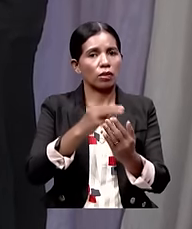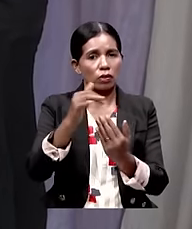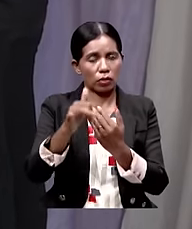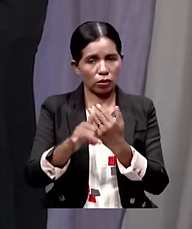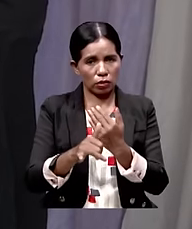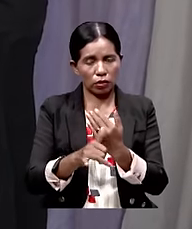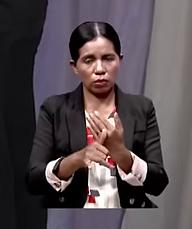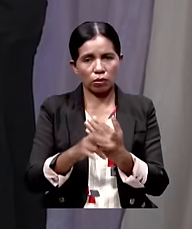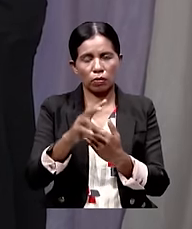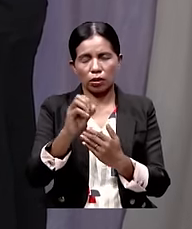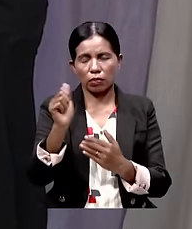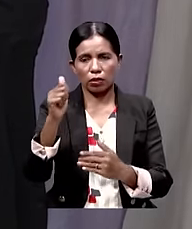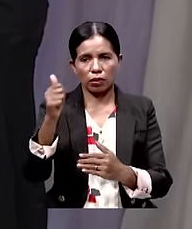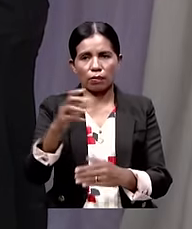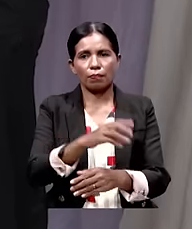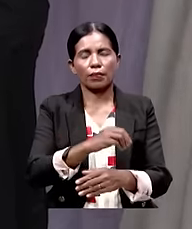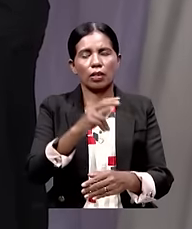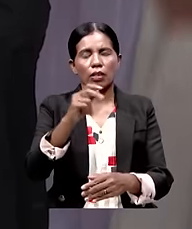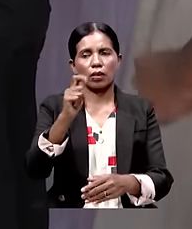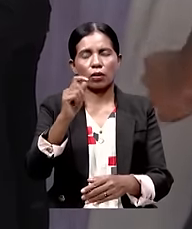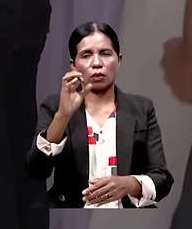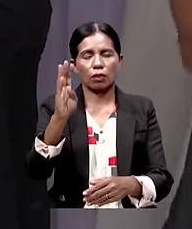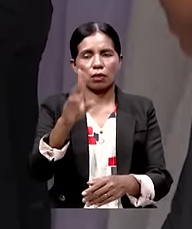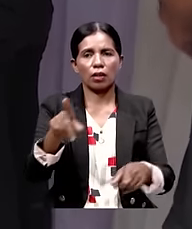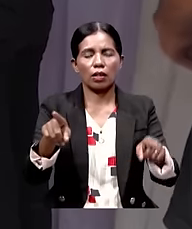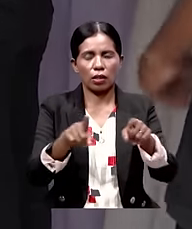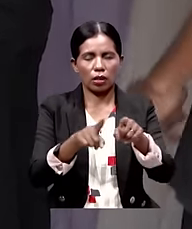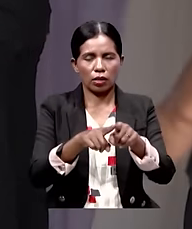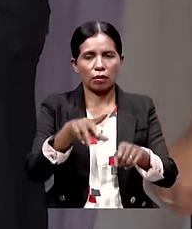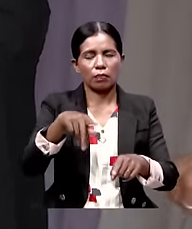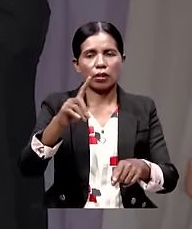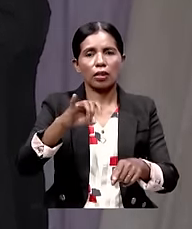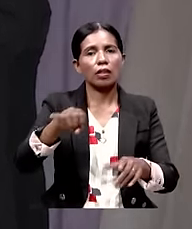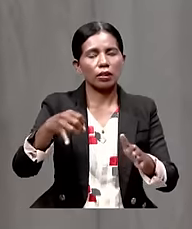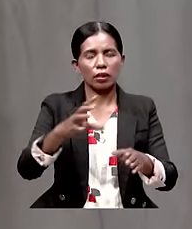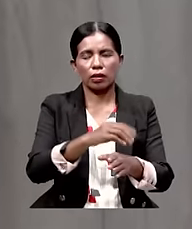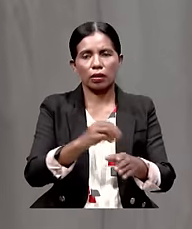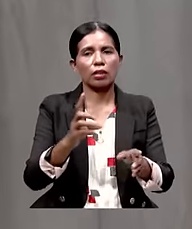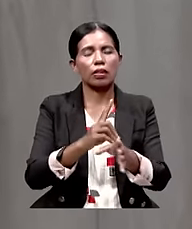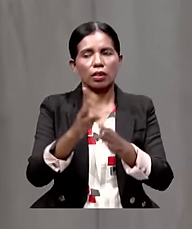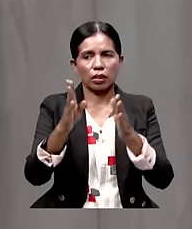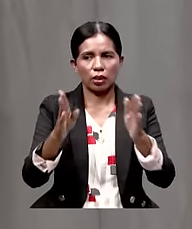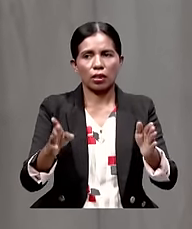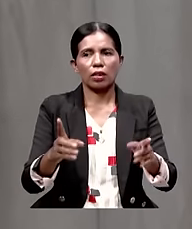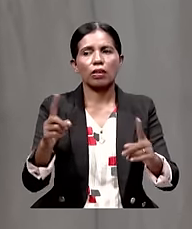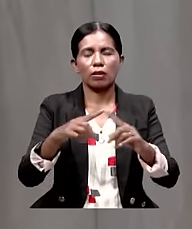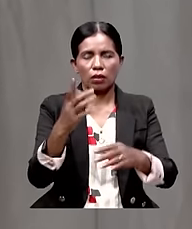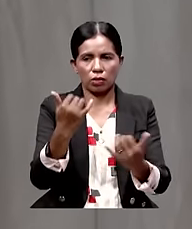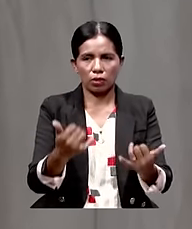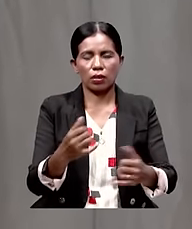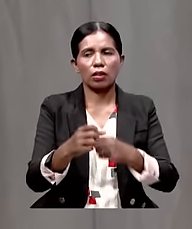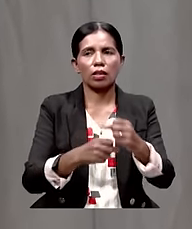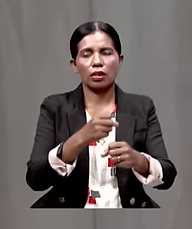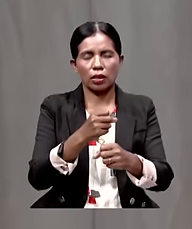rimruasanulu Naktoban Hipólito asumi kenar nudar Prokurador Republika Distrito Dili, Tauhin Loron. Hipólito hakotu is, hotinang